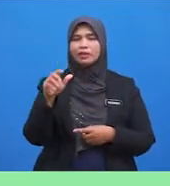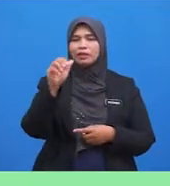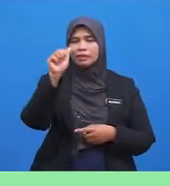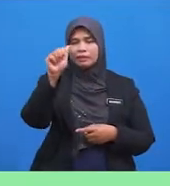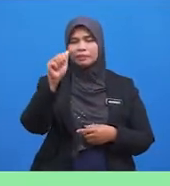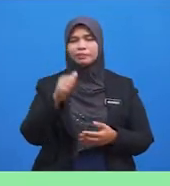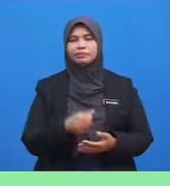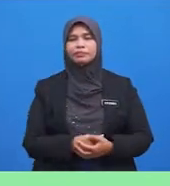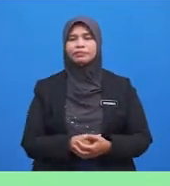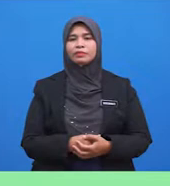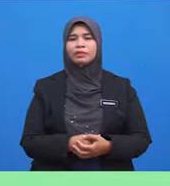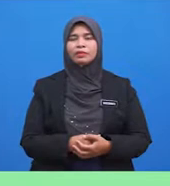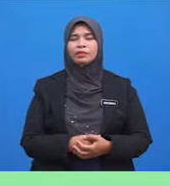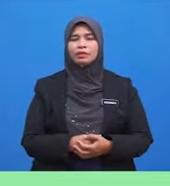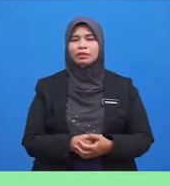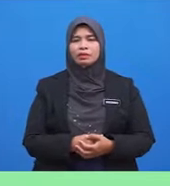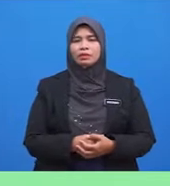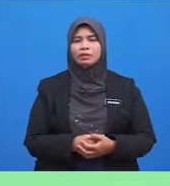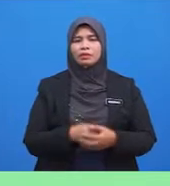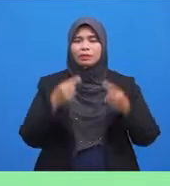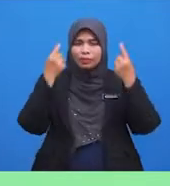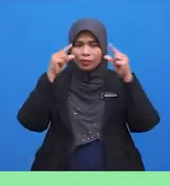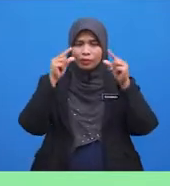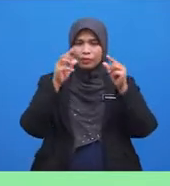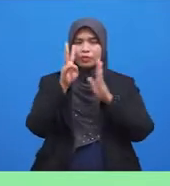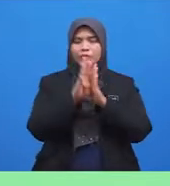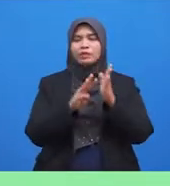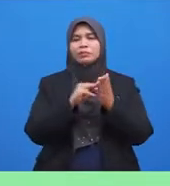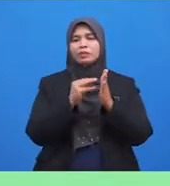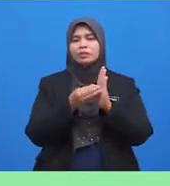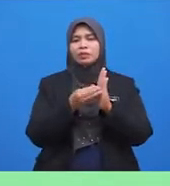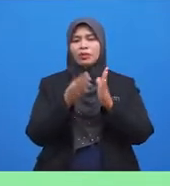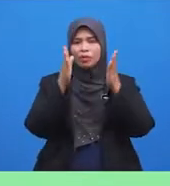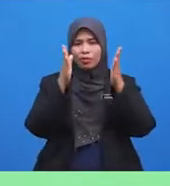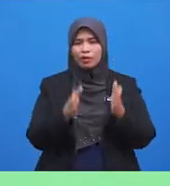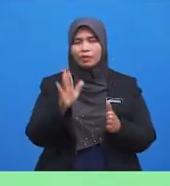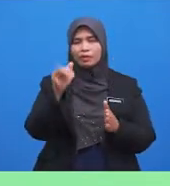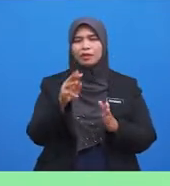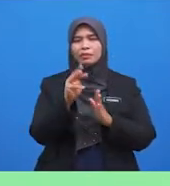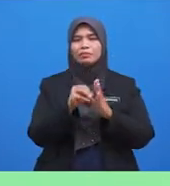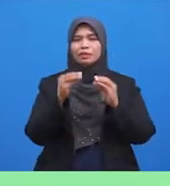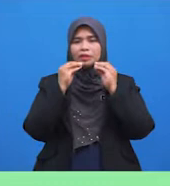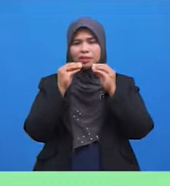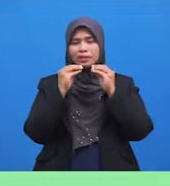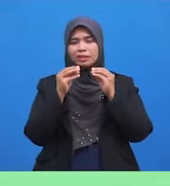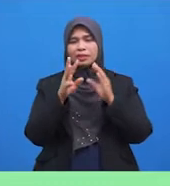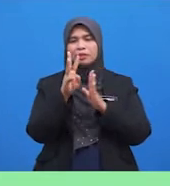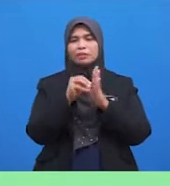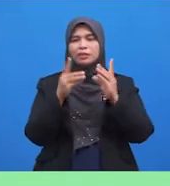A, iaitu guru bermaksud orang yang